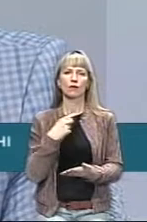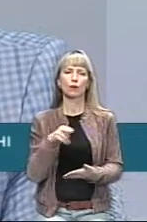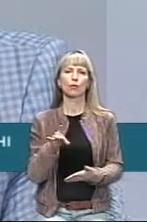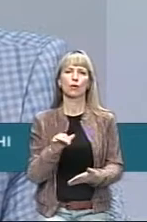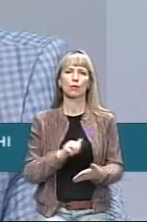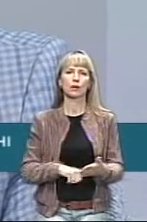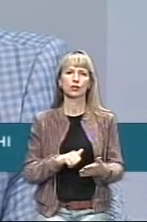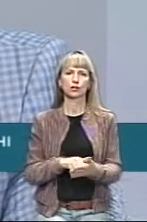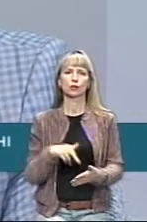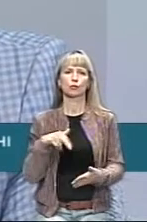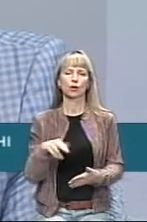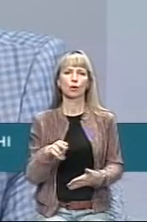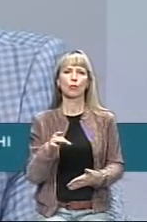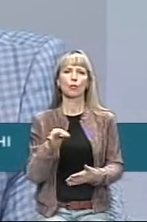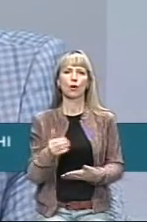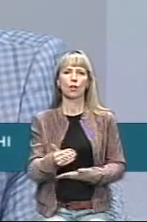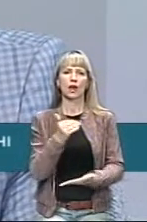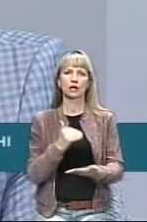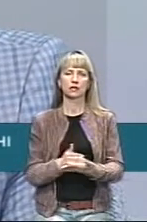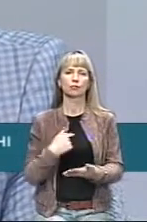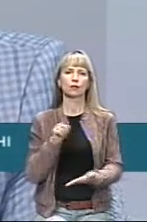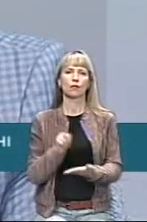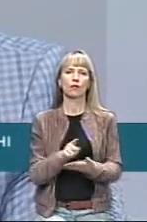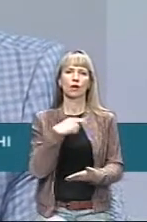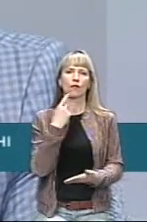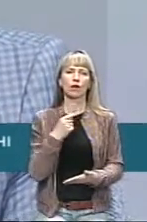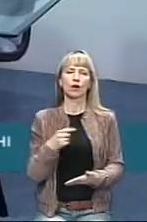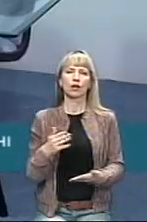причини, про хід, про наслідки. Ми повинні говорити